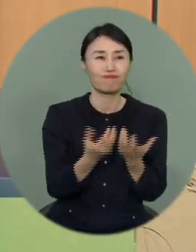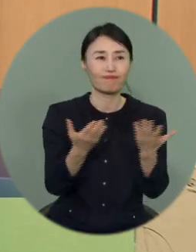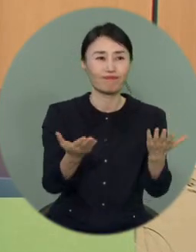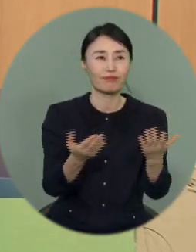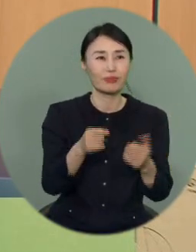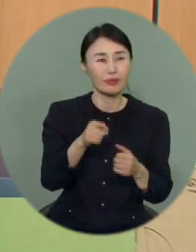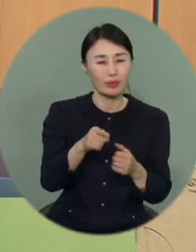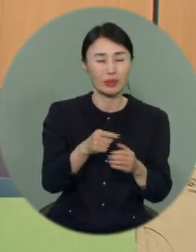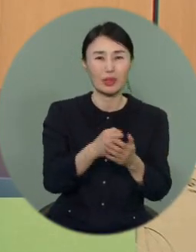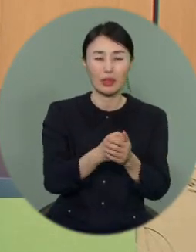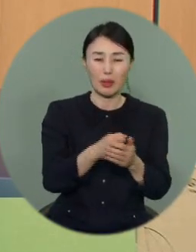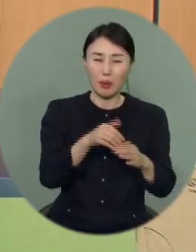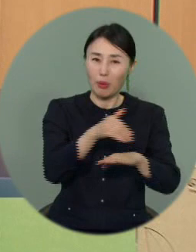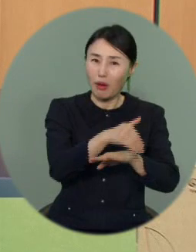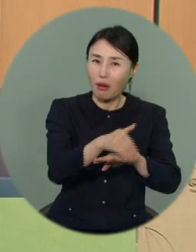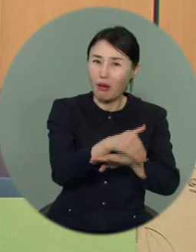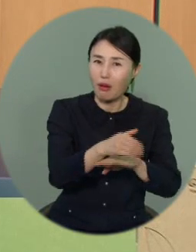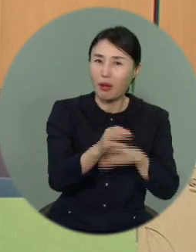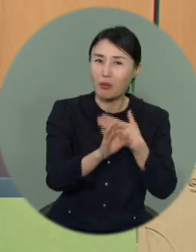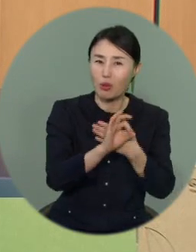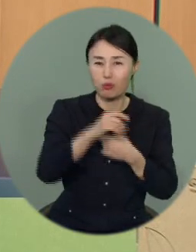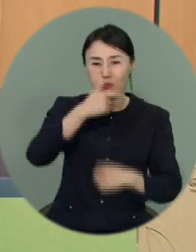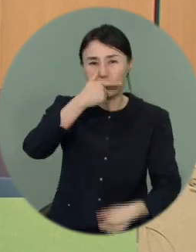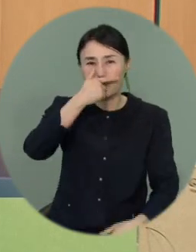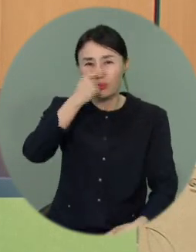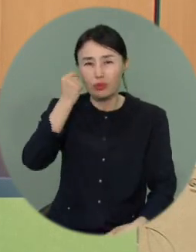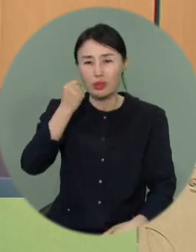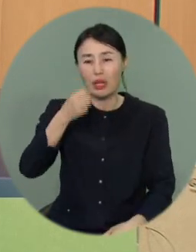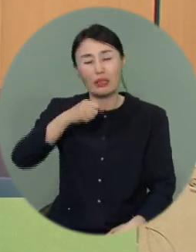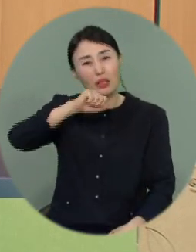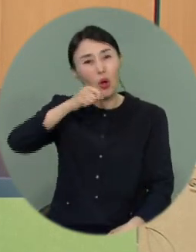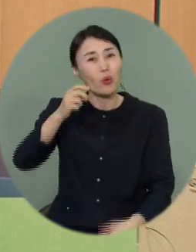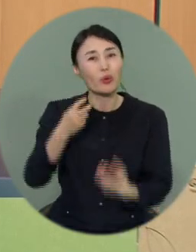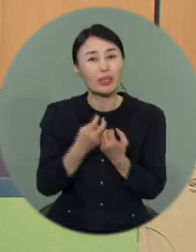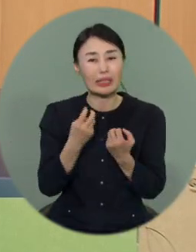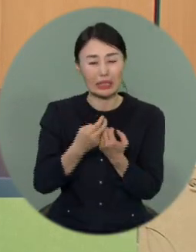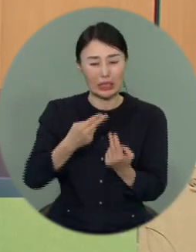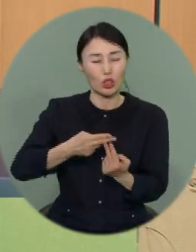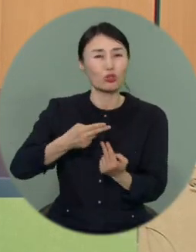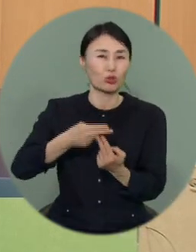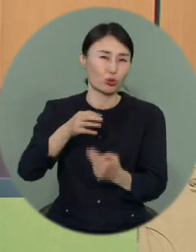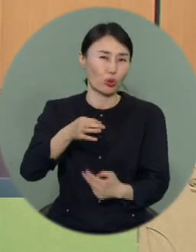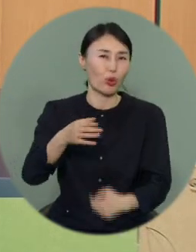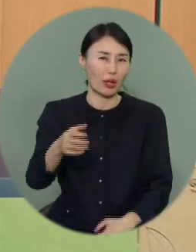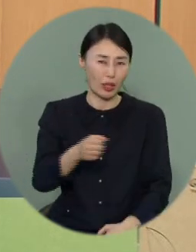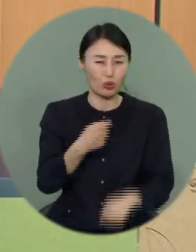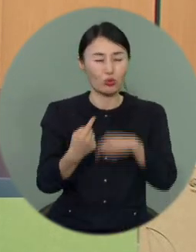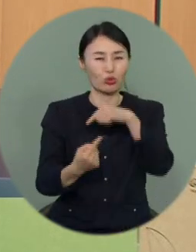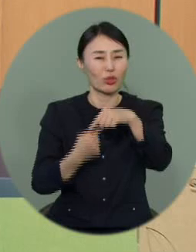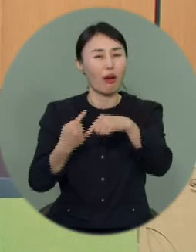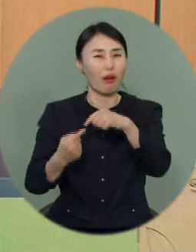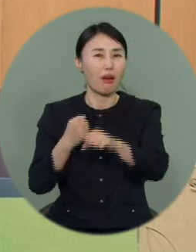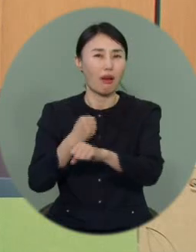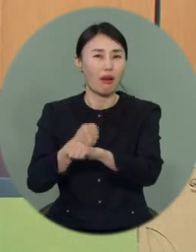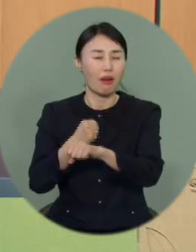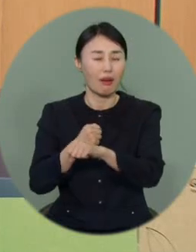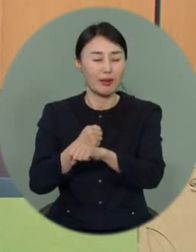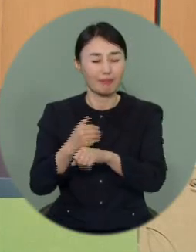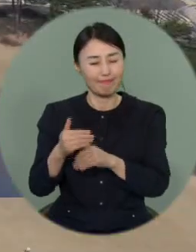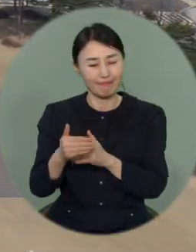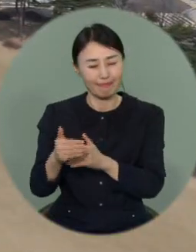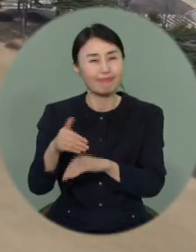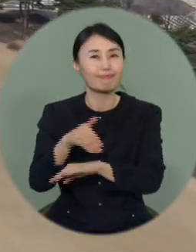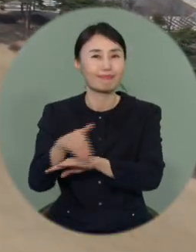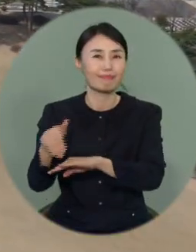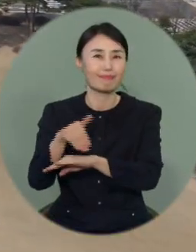그렇게 편성하더라도 부족한 예산은 저희가 지금 보유하고 있는 기금 적립금을 활용해서 지금 운영을 하려고 진행 중에